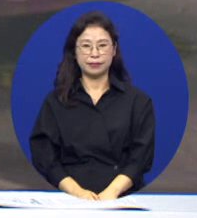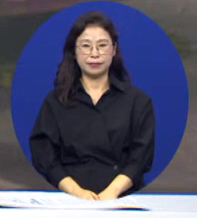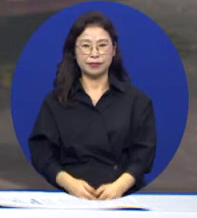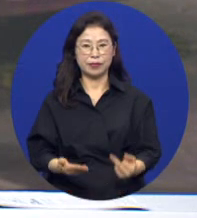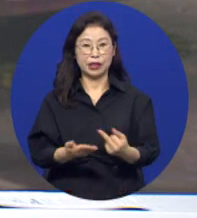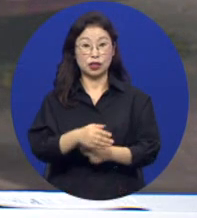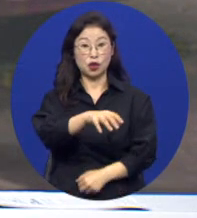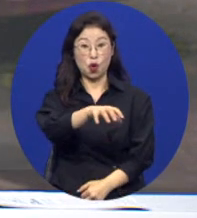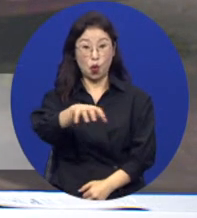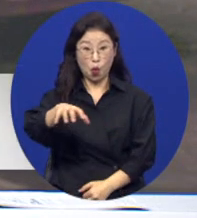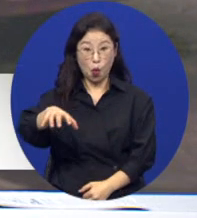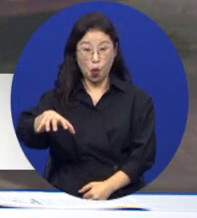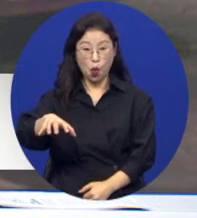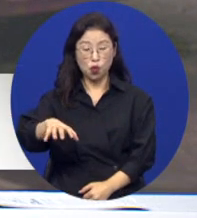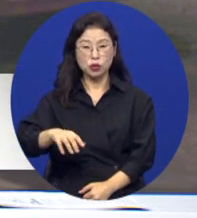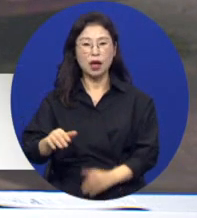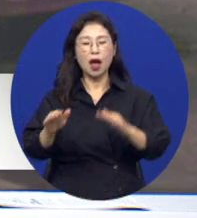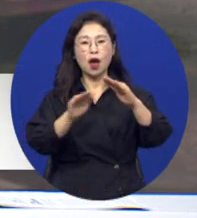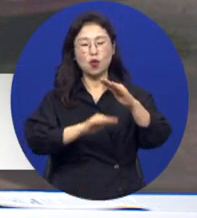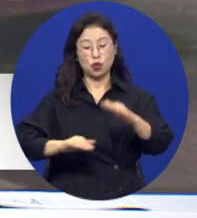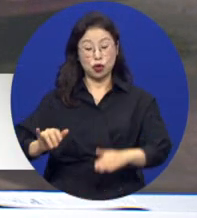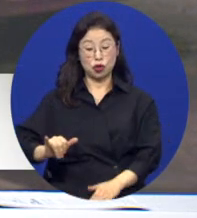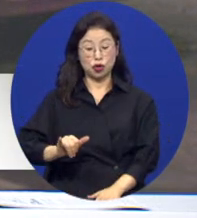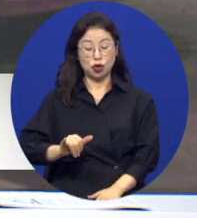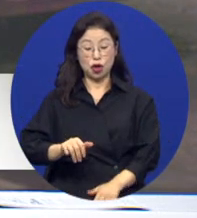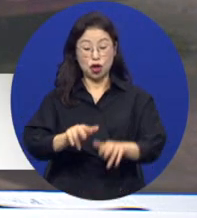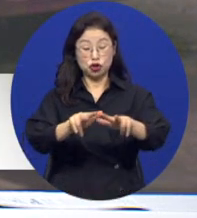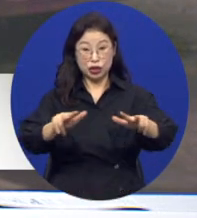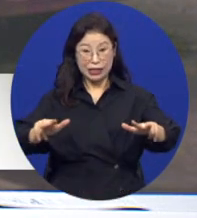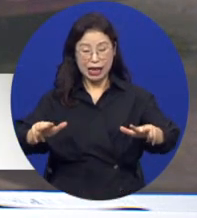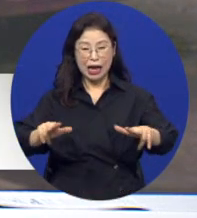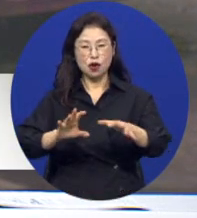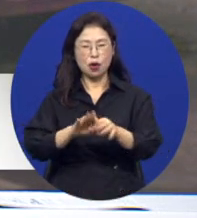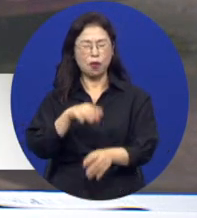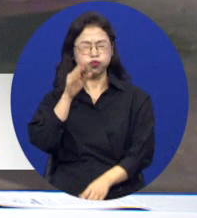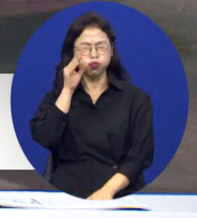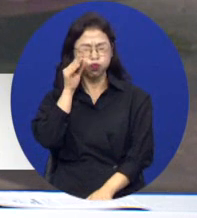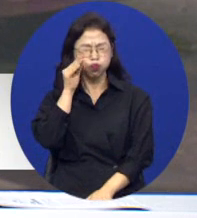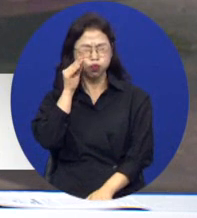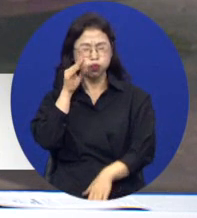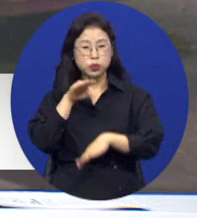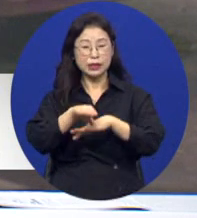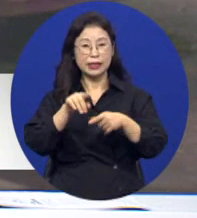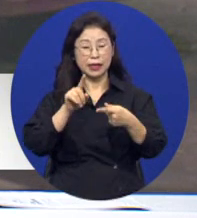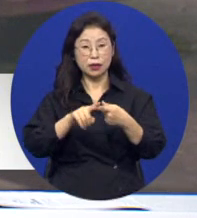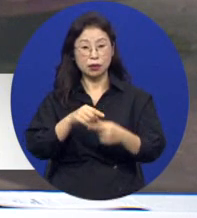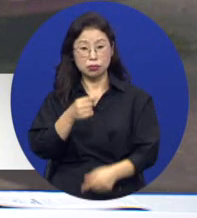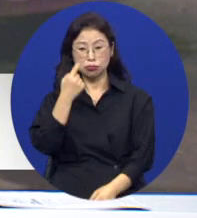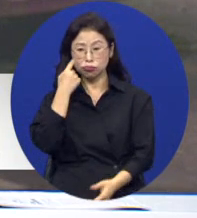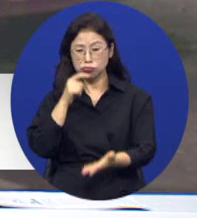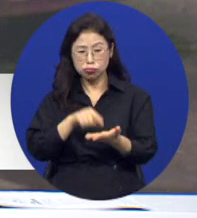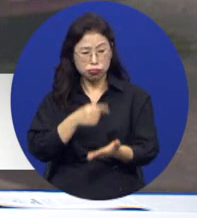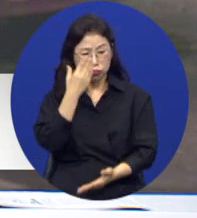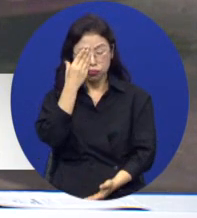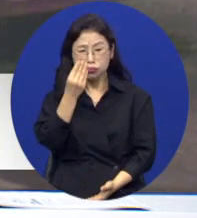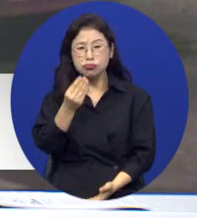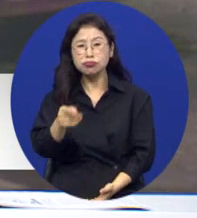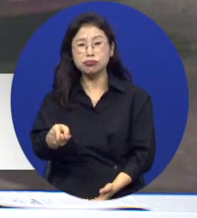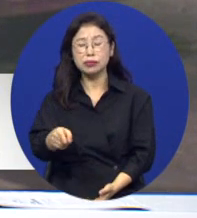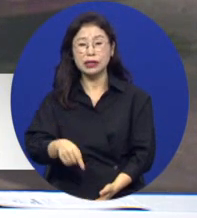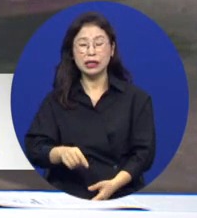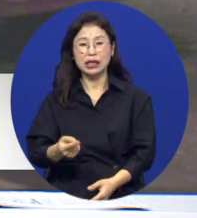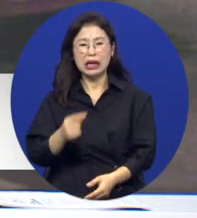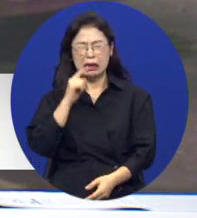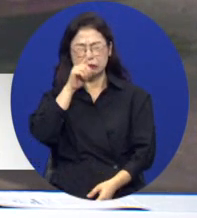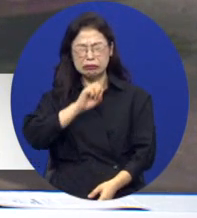제주 곳곳에 있는 공용주차장에서는 장기간 방치된 차량을 어렵지 않게 발견할 수 있는데요